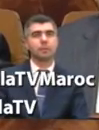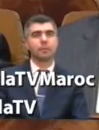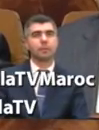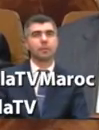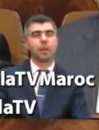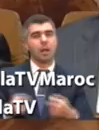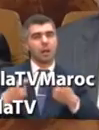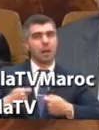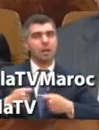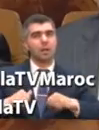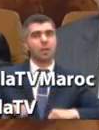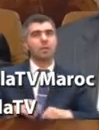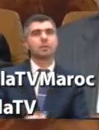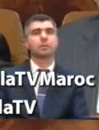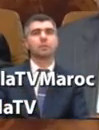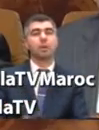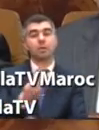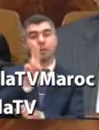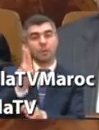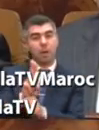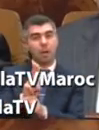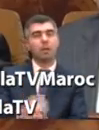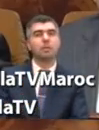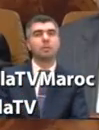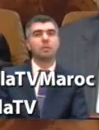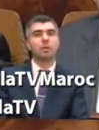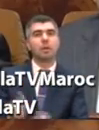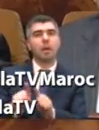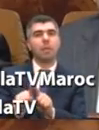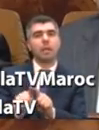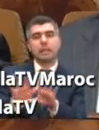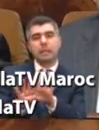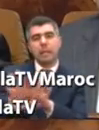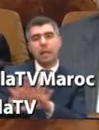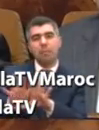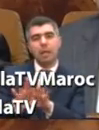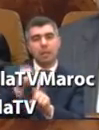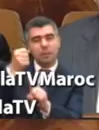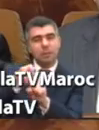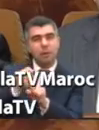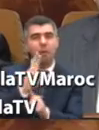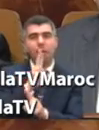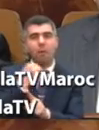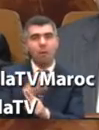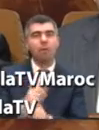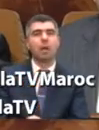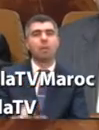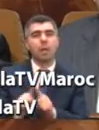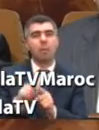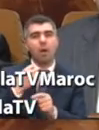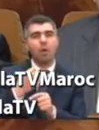السيد الرئيس، السيد الوزير، نسائلكم السيد الوزير عن التدابير التي تعمل الحكومة على اتخاذها